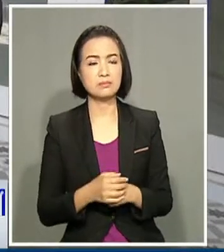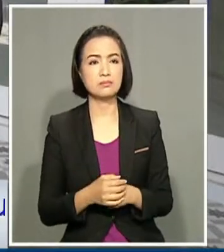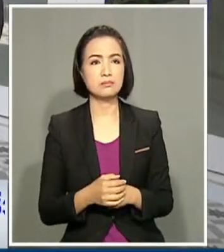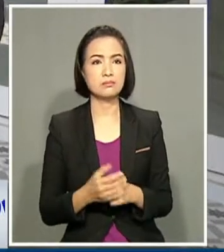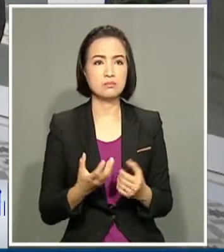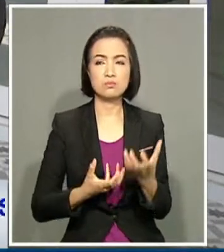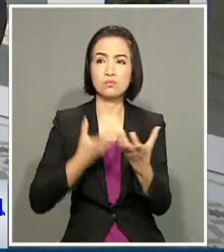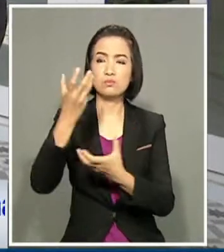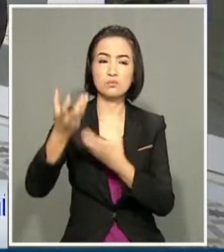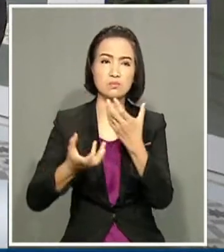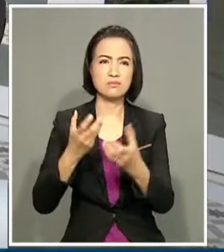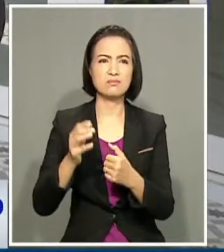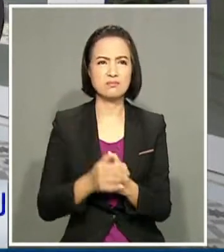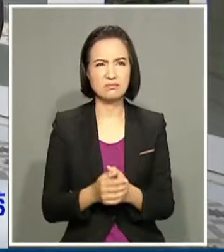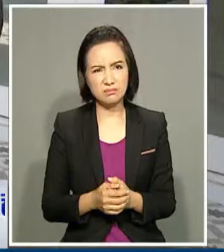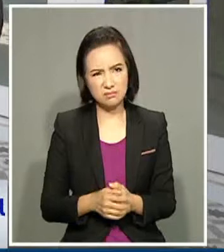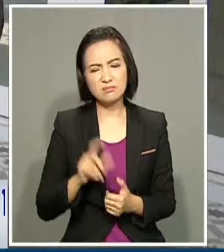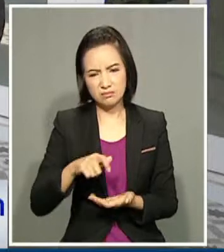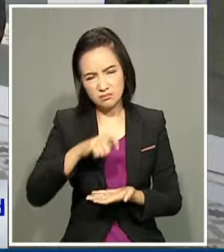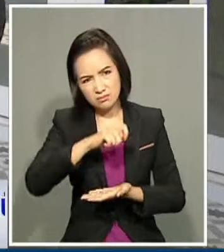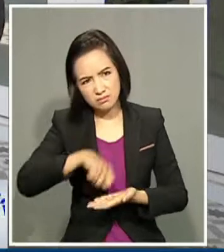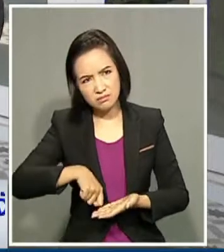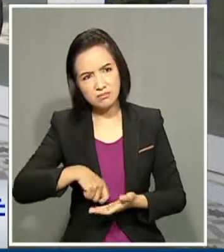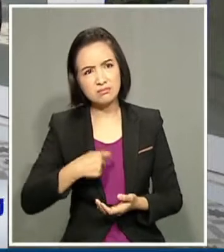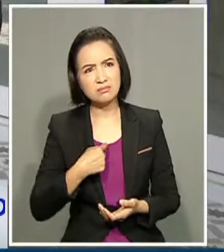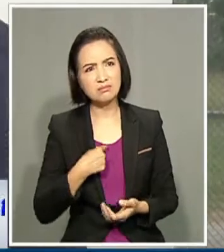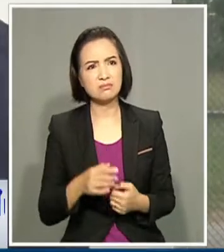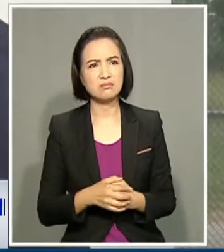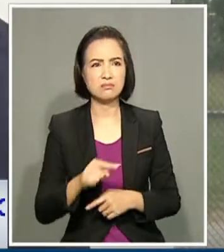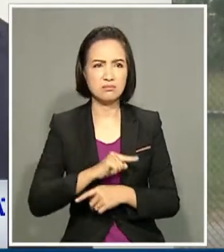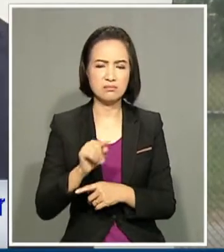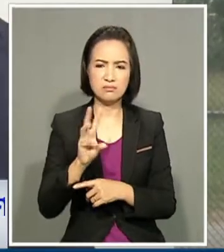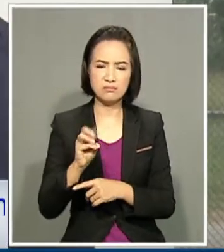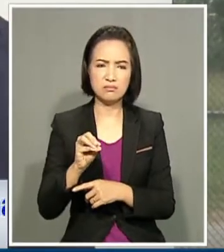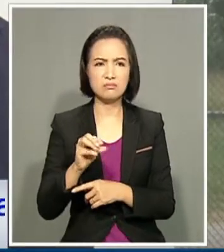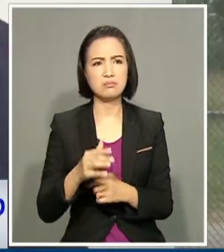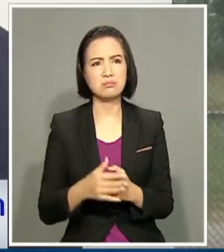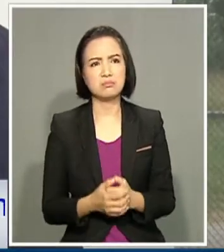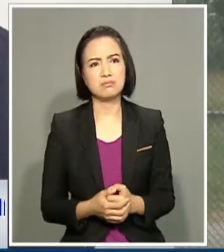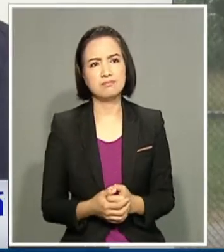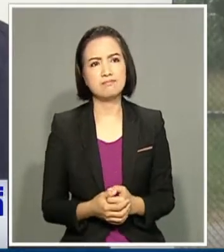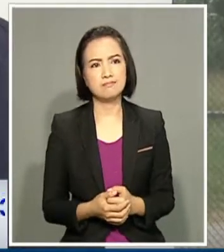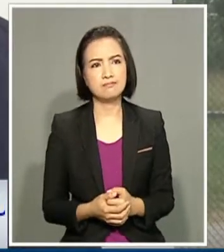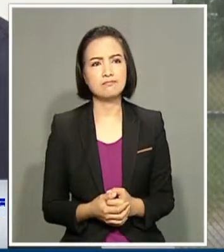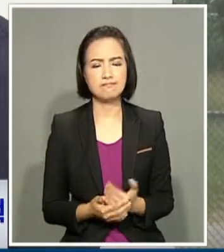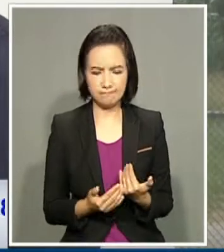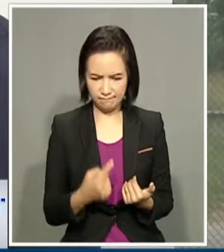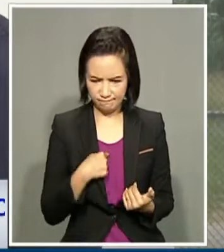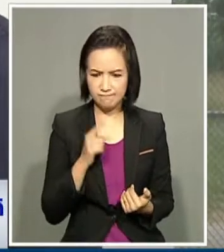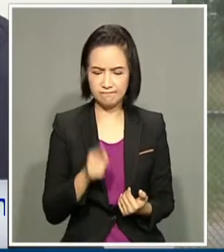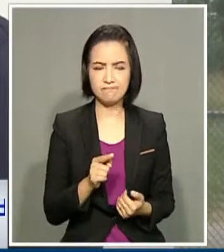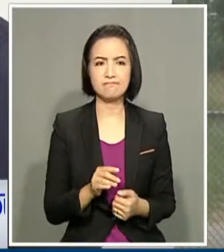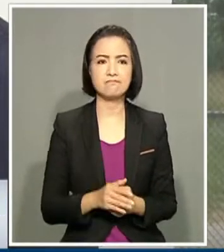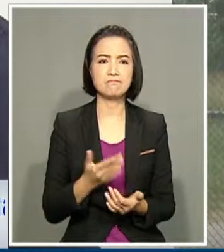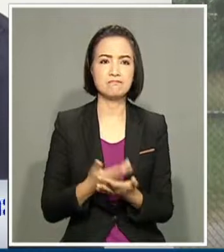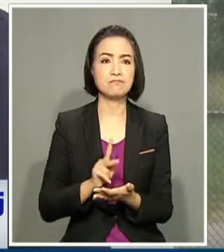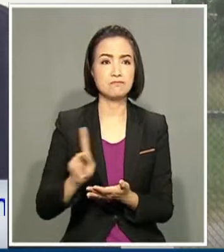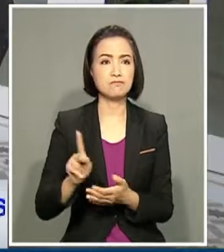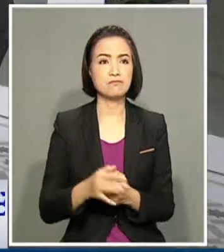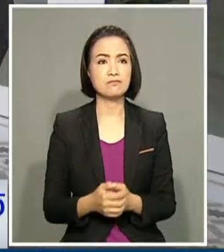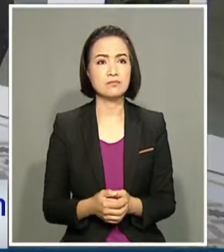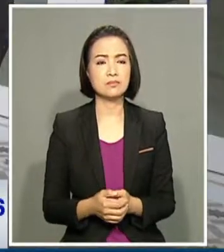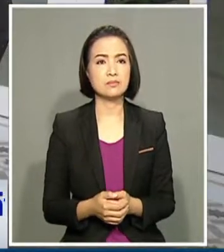ไรอย่างนี้ครับมันมีเรื่องเครดิตเรื่องอะไรซึ่งเรา60วันมั่ง90ว ัน ก็จำเป็นเลย ก็เลยจำเป็น เงินทุนเนี่ยจำเป็นแล้วเราใช้สถาบัน